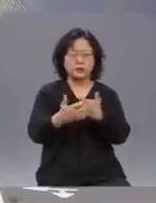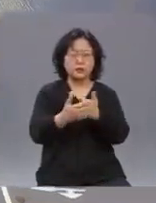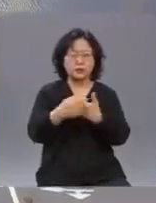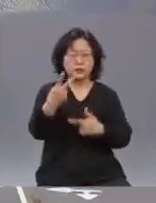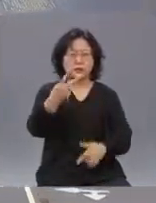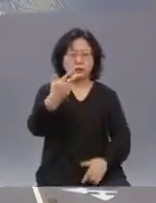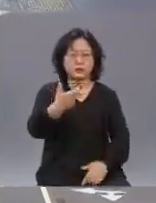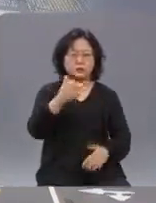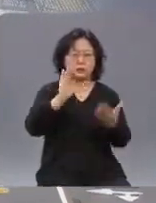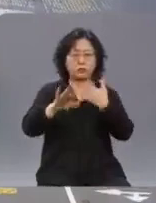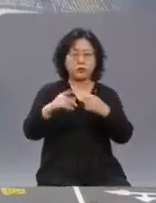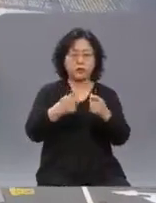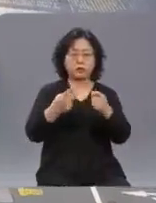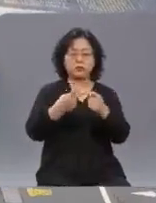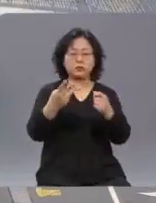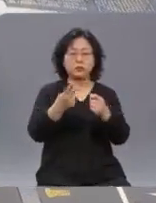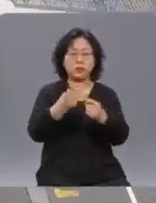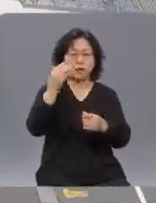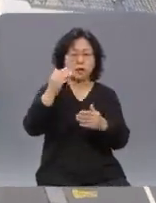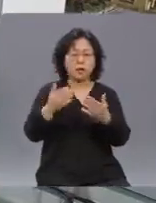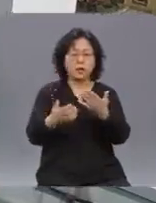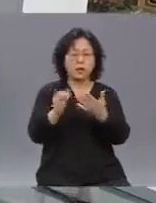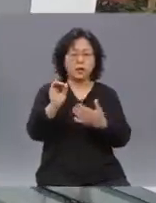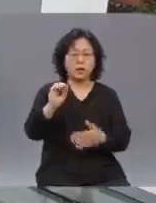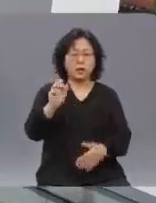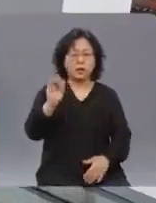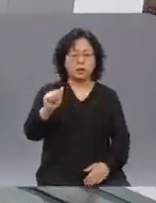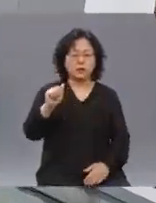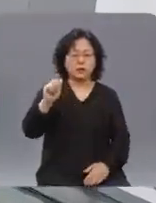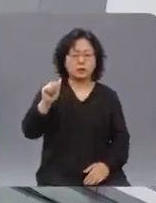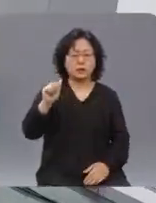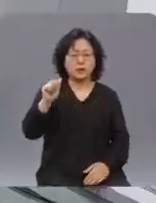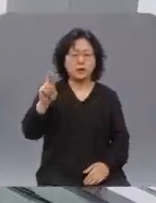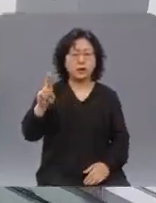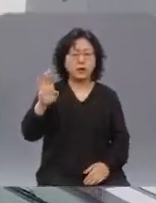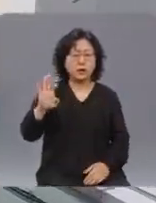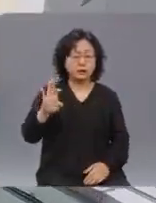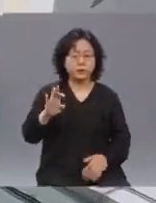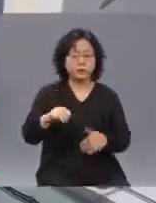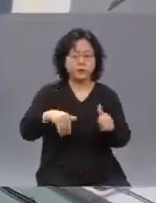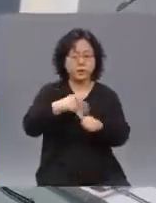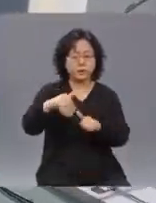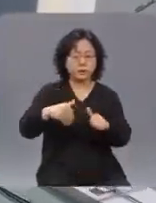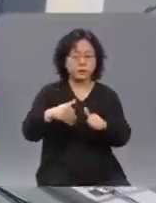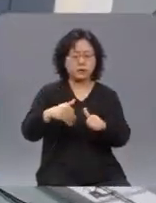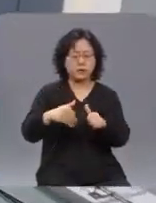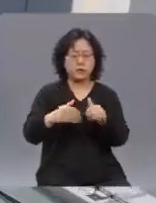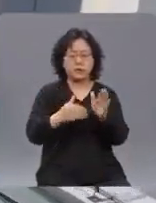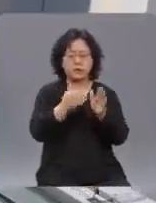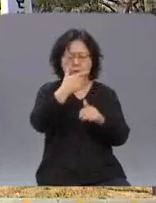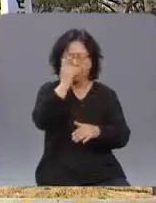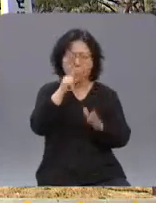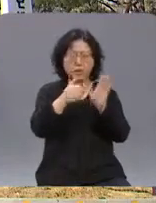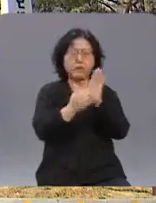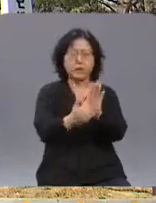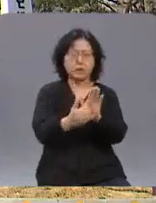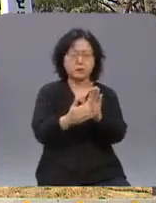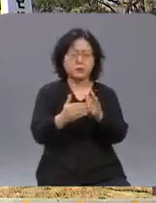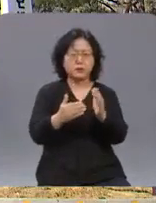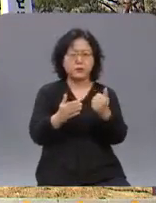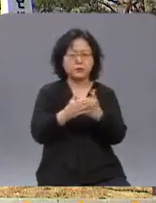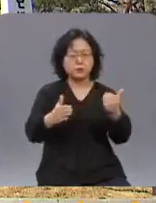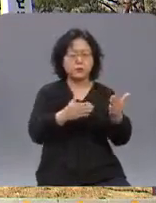지난 2017년 이후 제 차례 한국지역 남방공사의 사업 개시신고를 환경오염 방지책 등을 요구하며 반려했으나